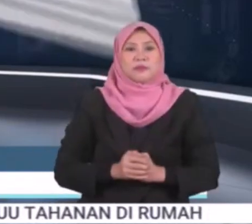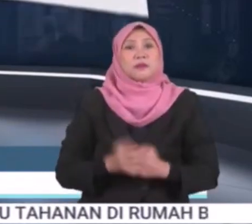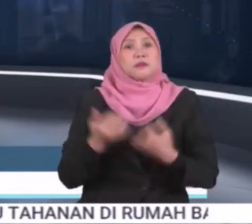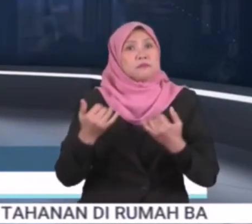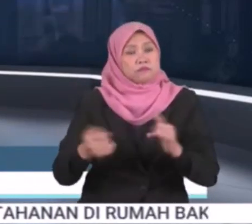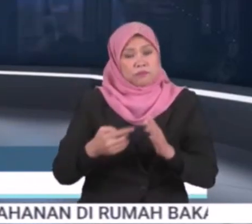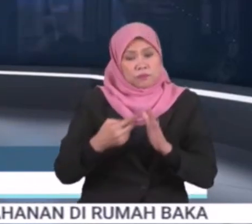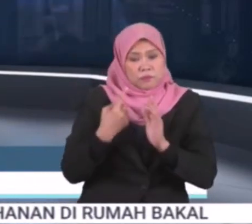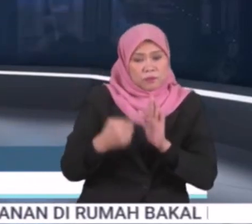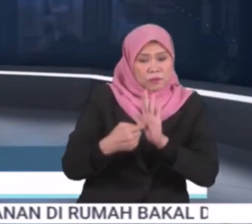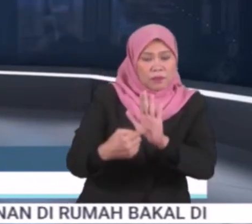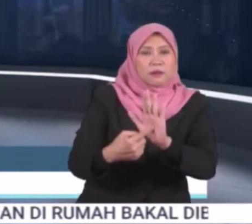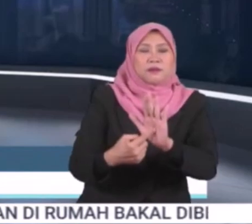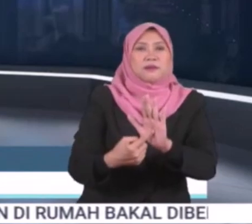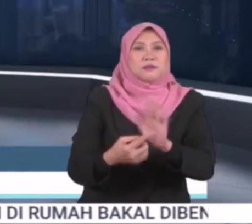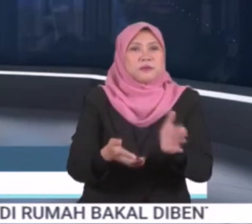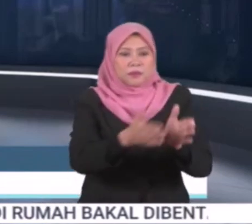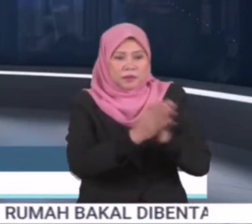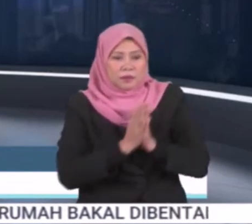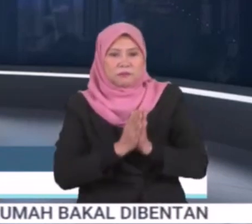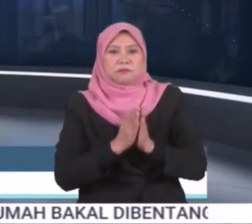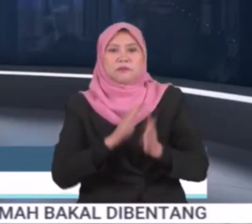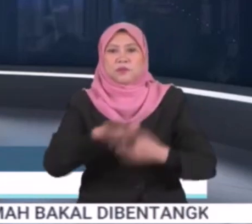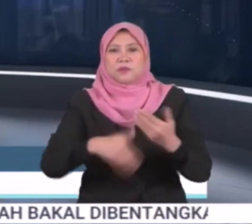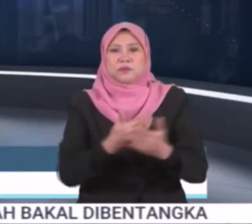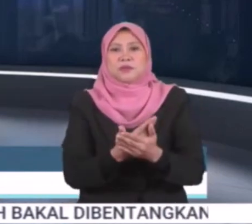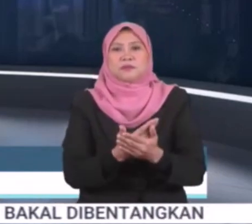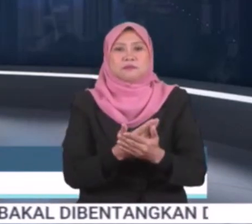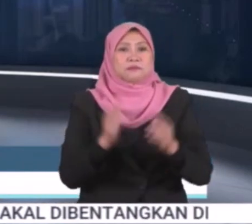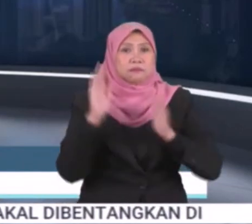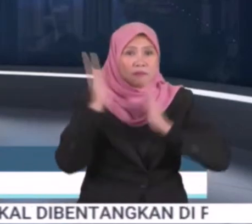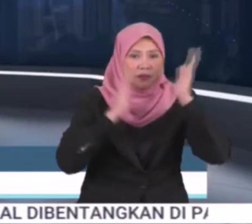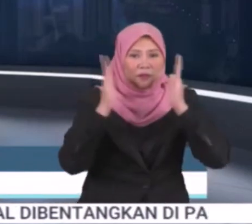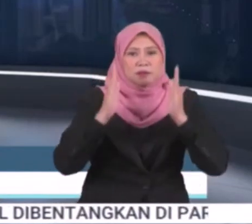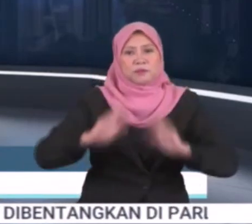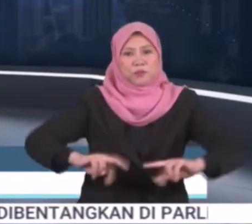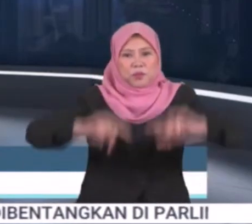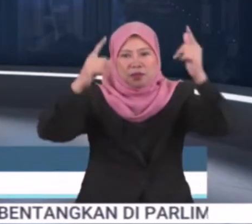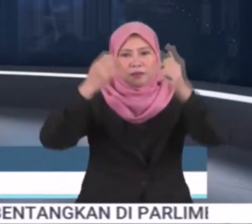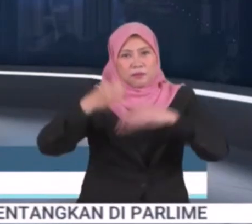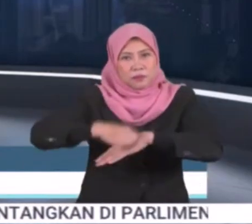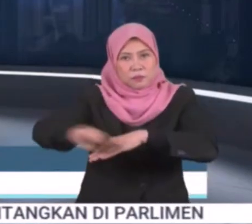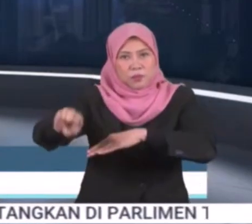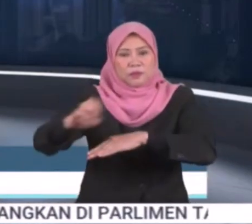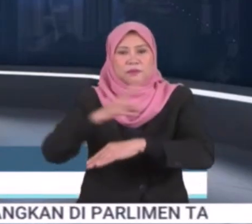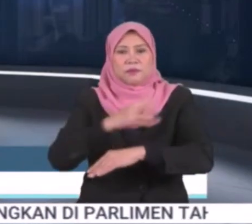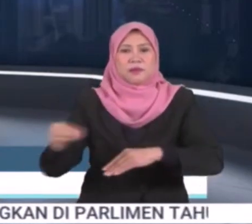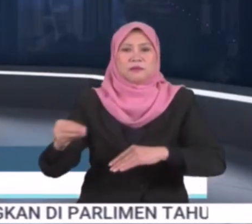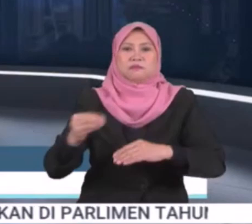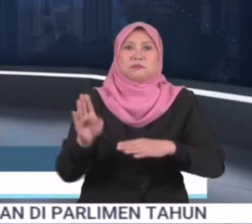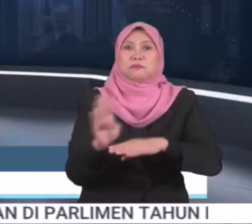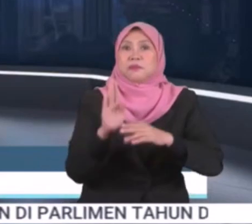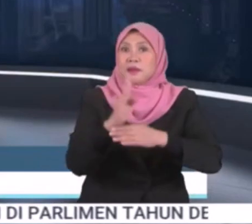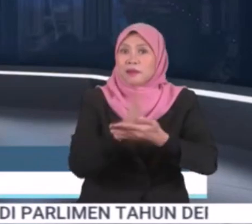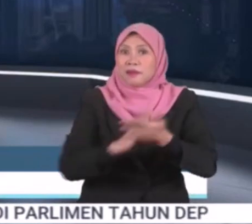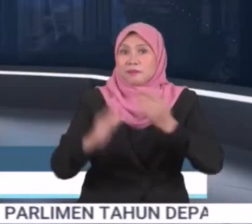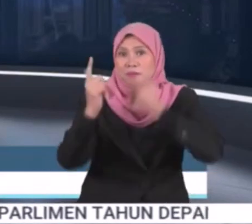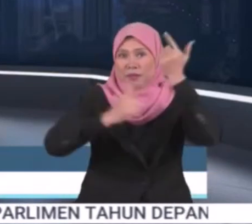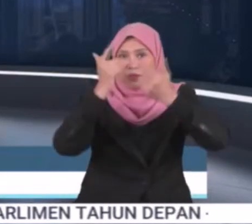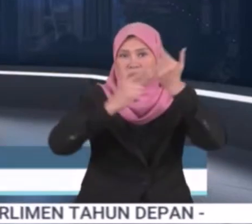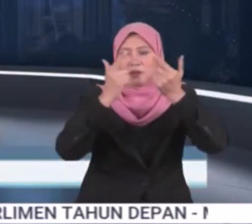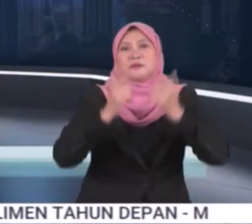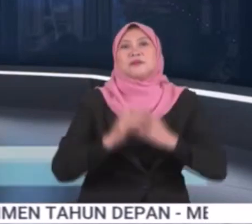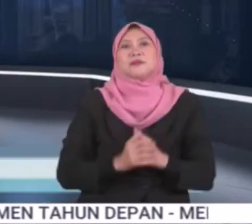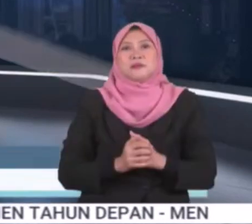ini dipacu oleh pengukuhan permintaan domestik, pemulihan ekspor dan pengembangan pesat sektor pelancongan.